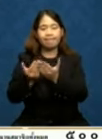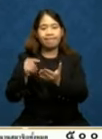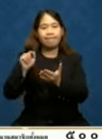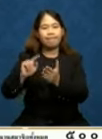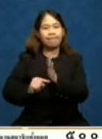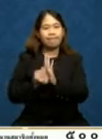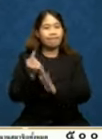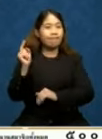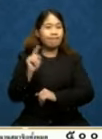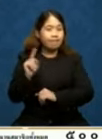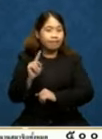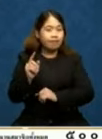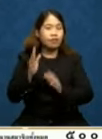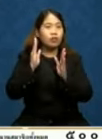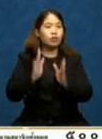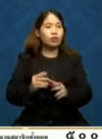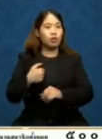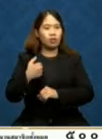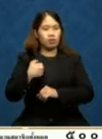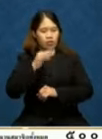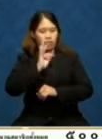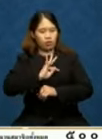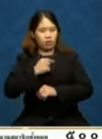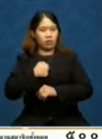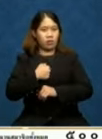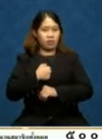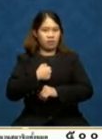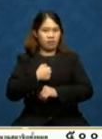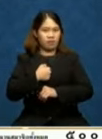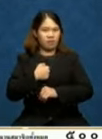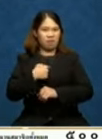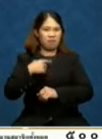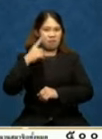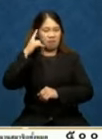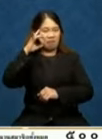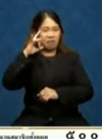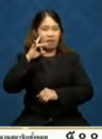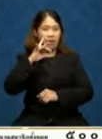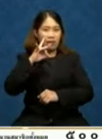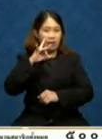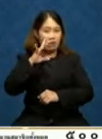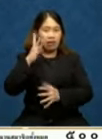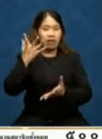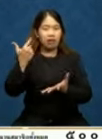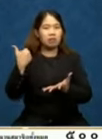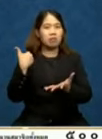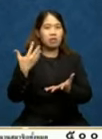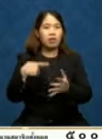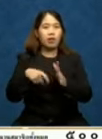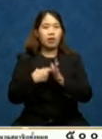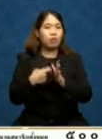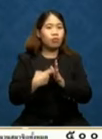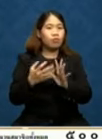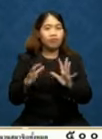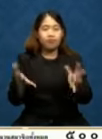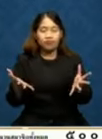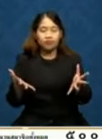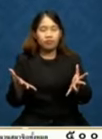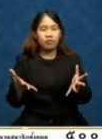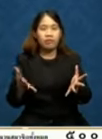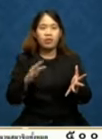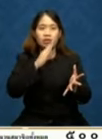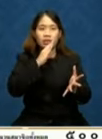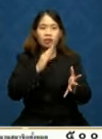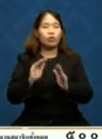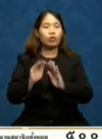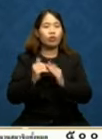เกิดจากการที่คนเราใช้สัญชาตญาณแห่งความก้าวร้าวรุนแรงโดยไม่สามารถที่จะใช้เหตุผลได้ครับส่วนในระดับครอบครั